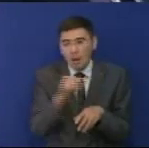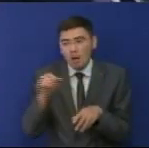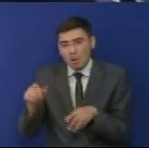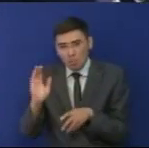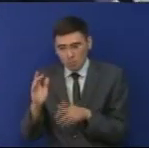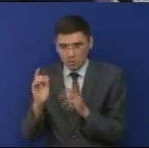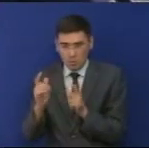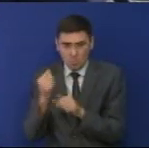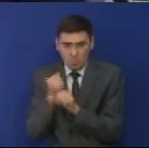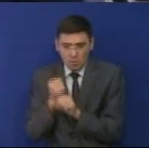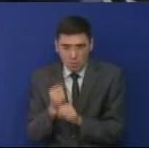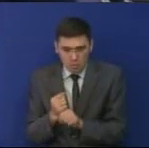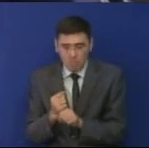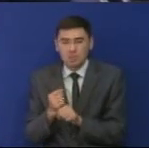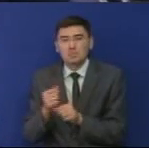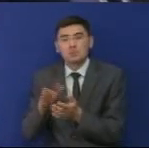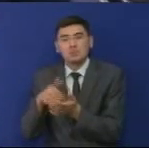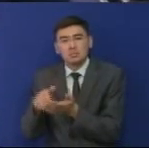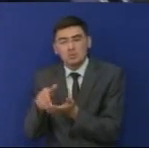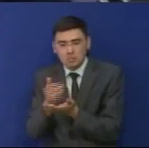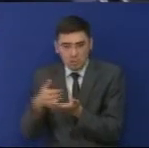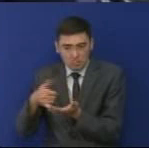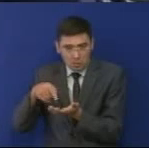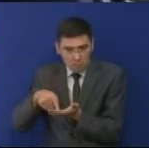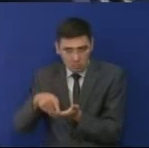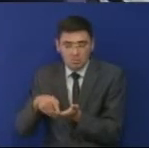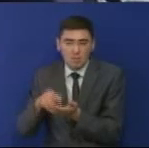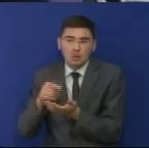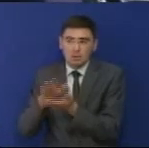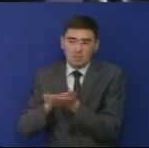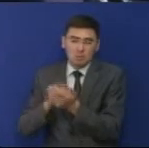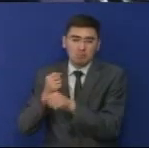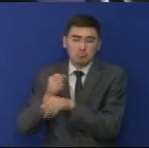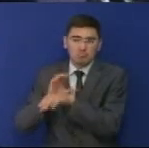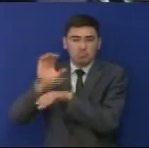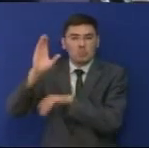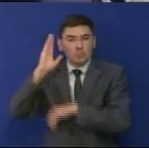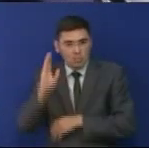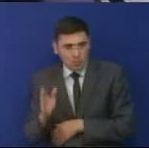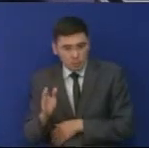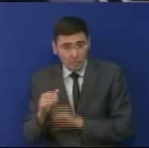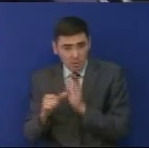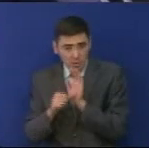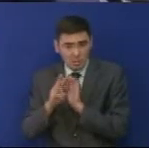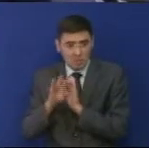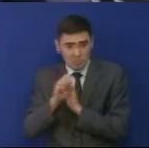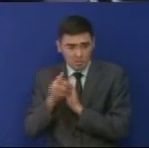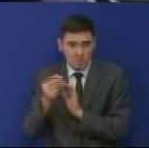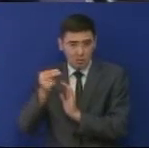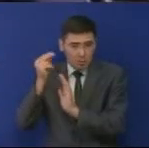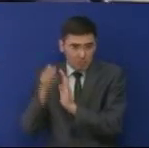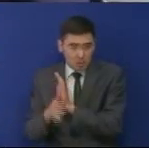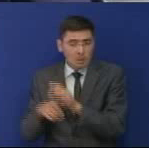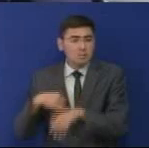80% пока того объема подсолнуха, который выращивается у нас. Это революционный шаг, 6 миллиардов инвестиций. И